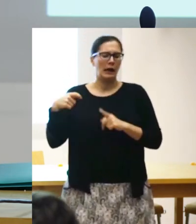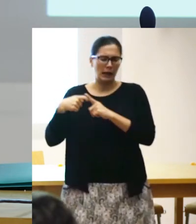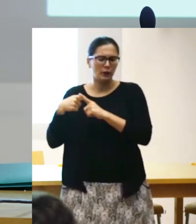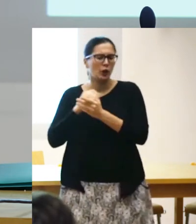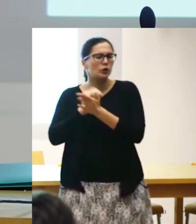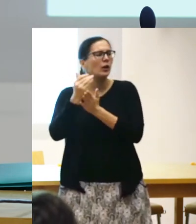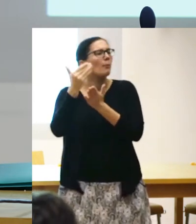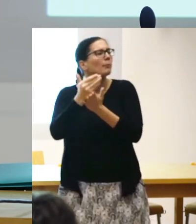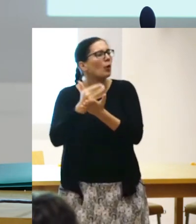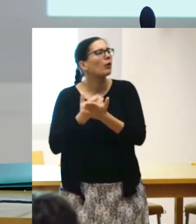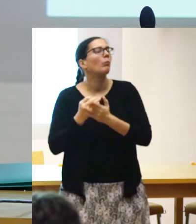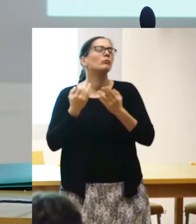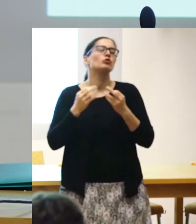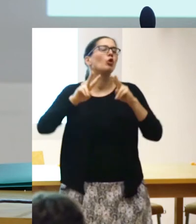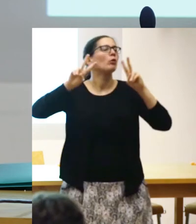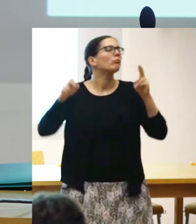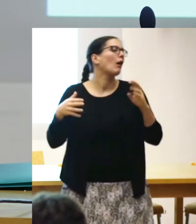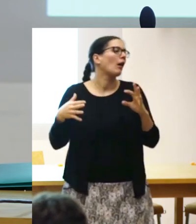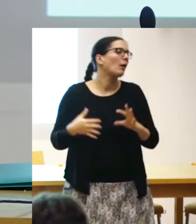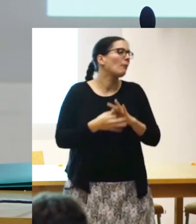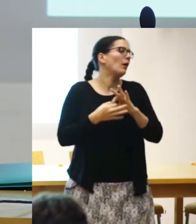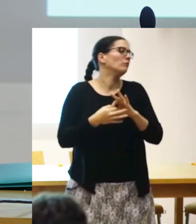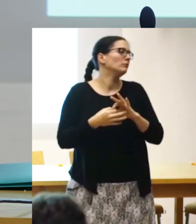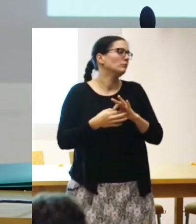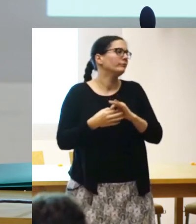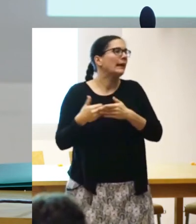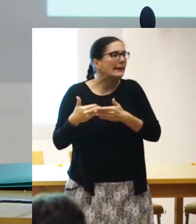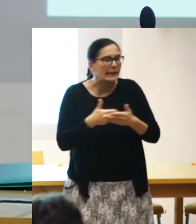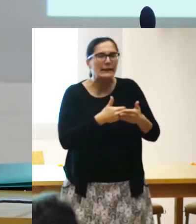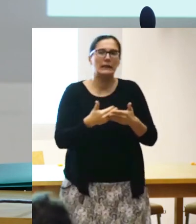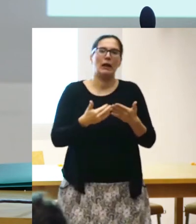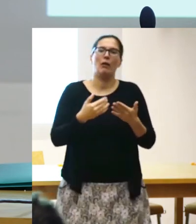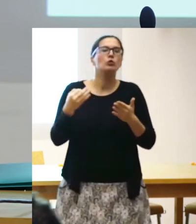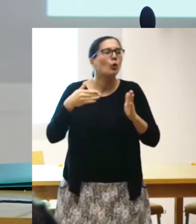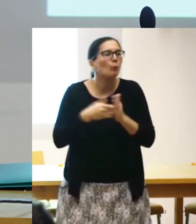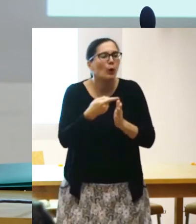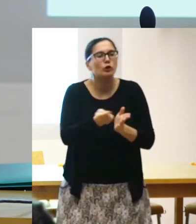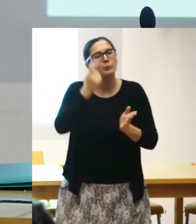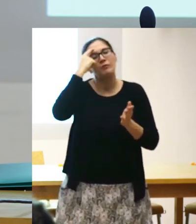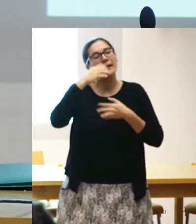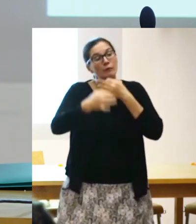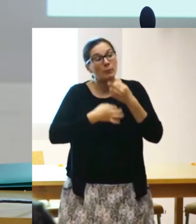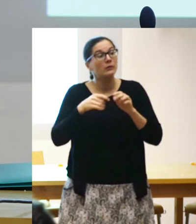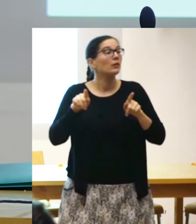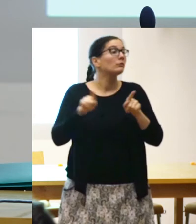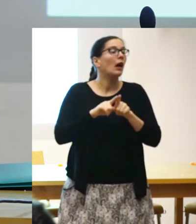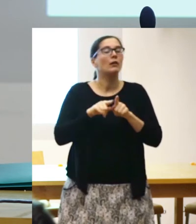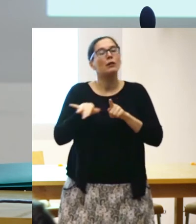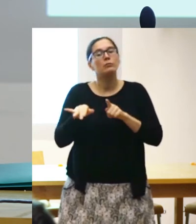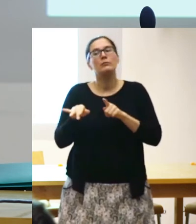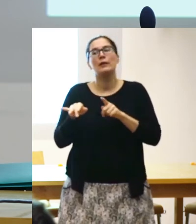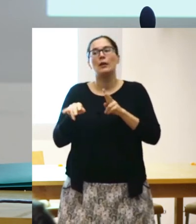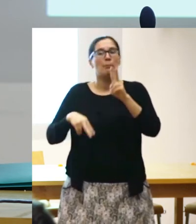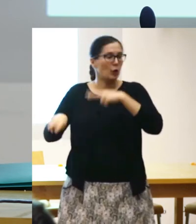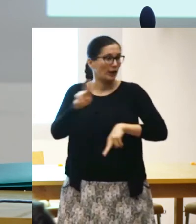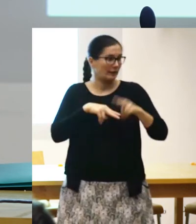program o věcech, které se týkají věcí, které řeší, a zároveň jim děláme komentované prohlídky